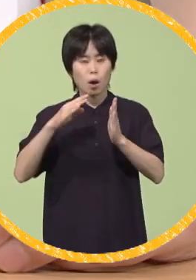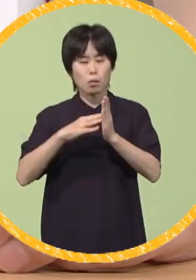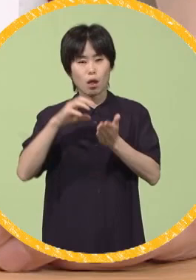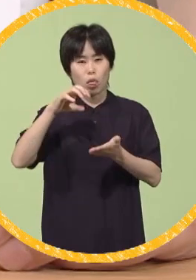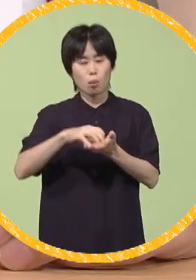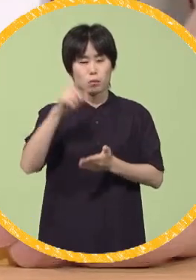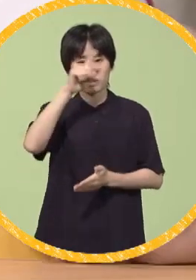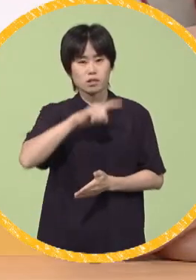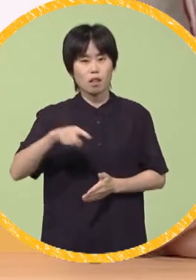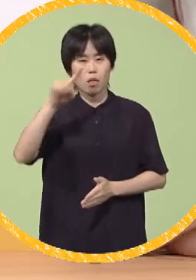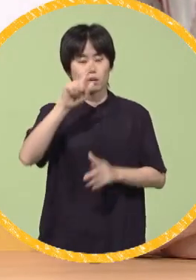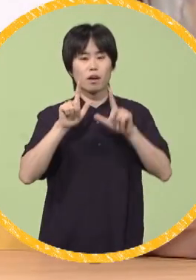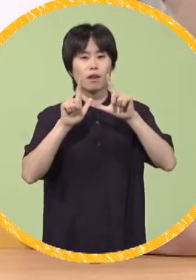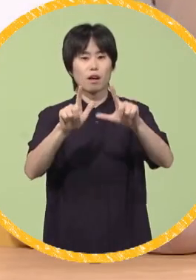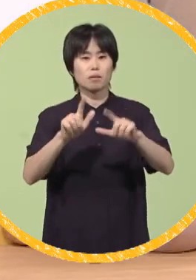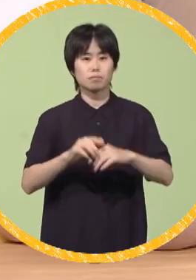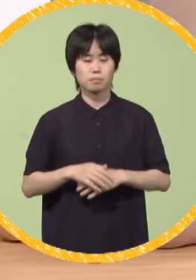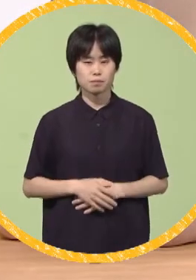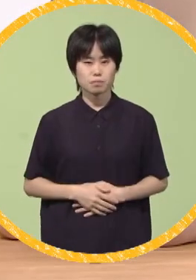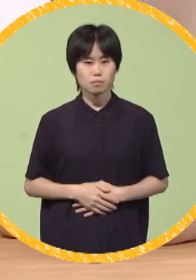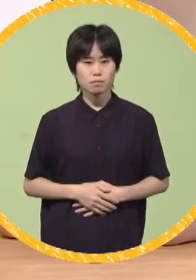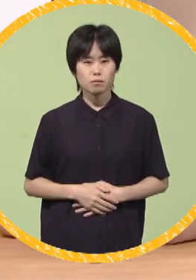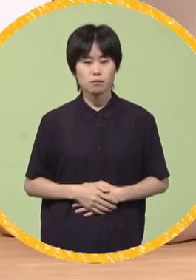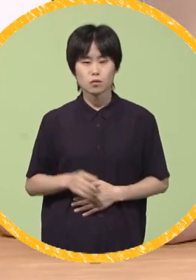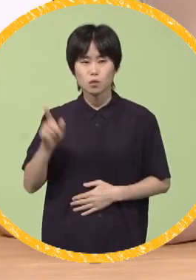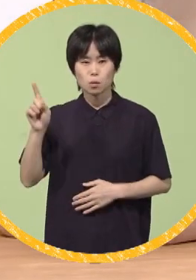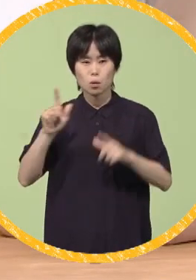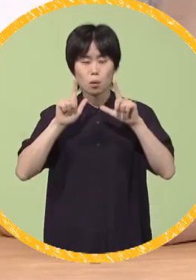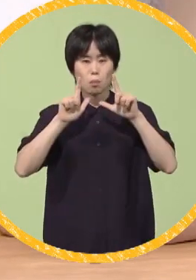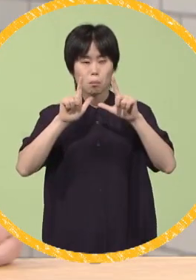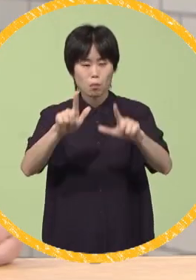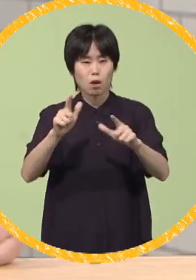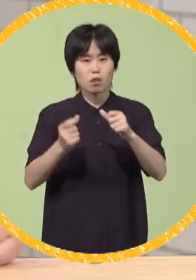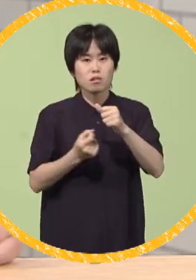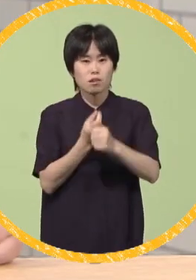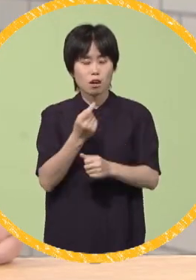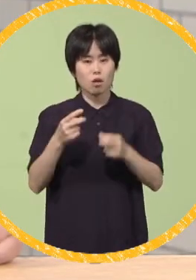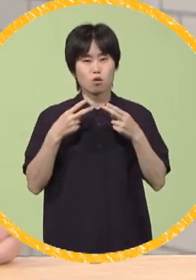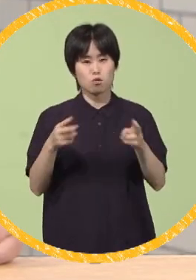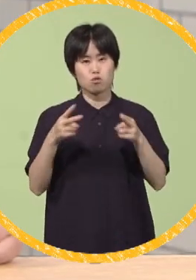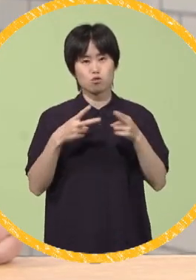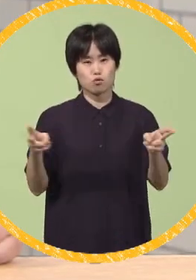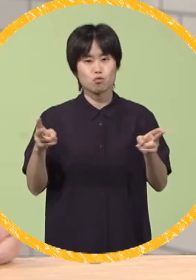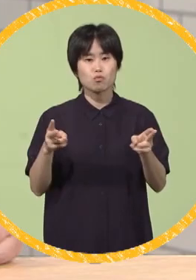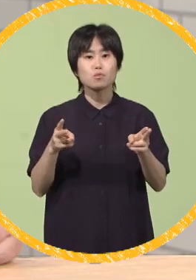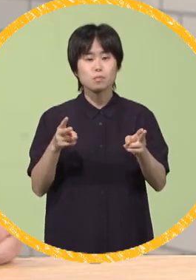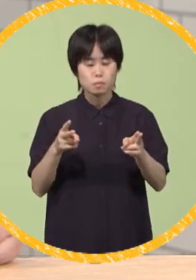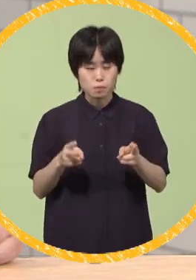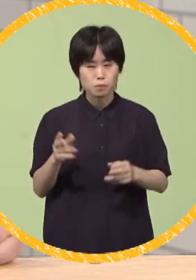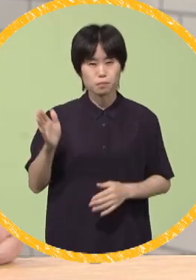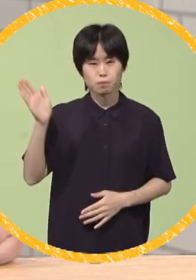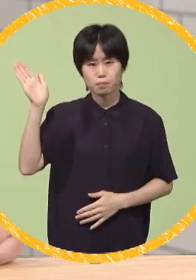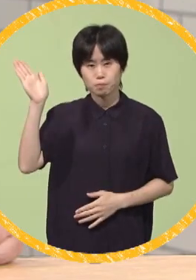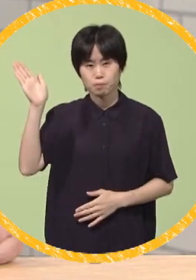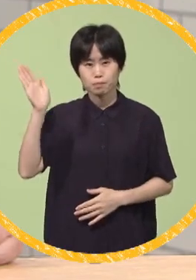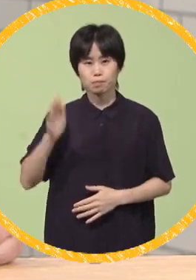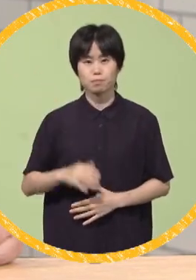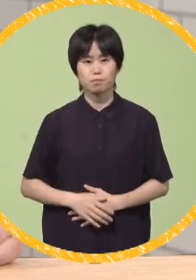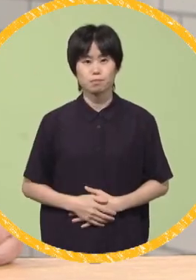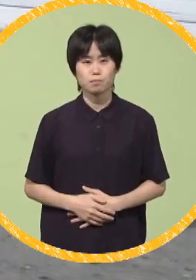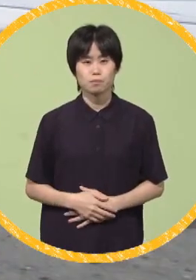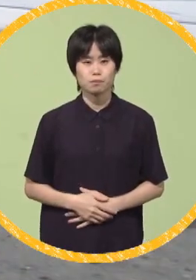なんですけども、はいはい、はい、こちらですね、これが発表されたのはね、宣言のきっかけとなったニュースがあるんですよ、 はいはい、 そちらご覧ください。ど